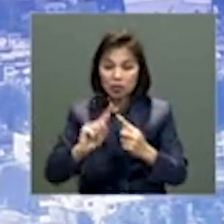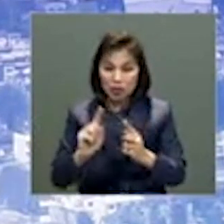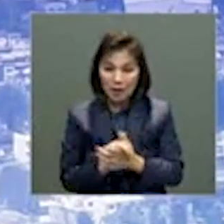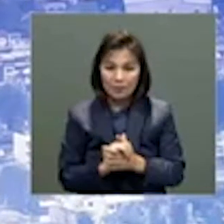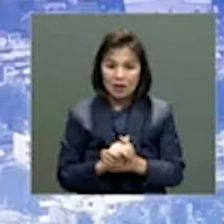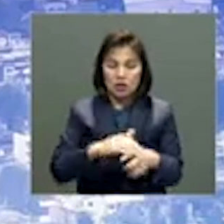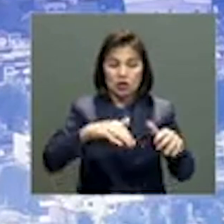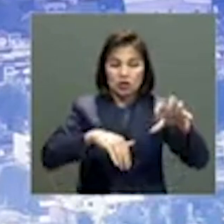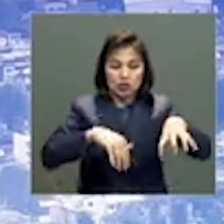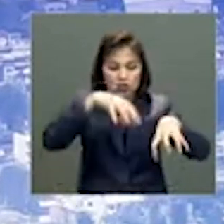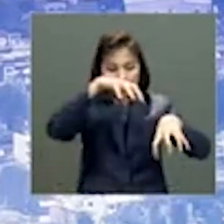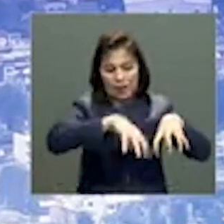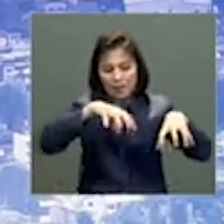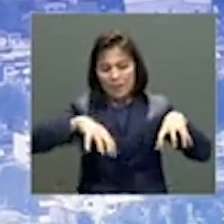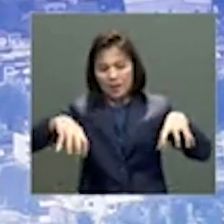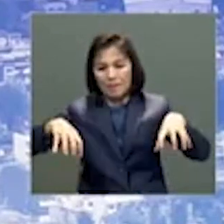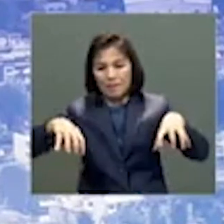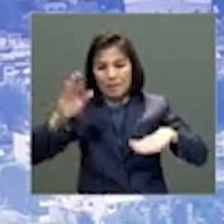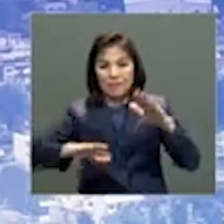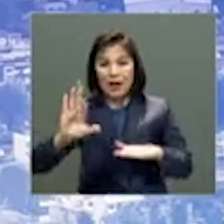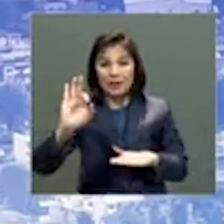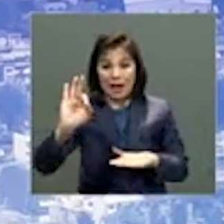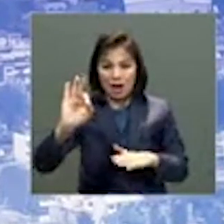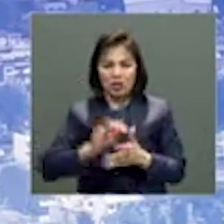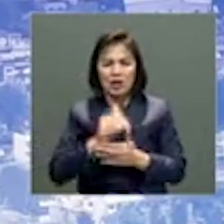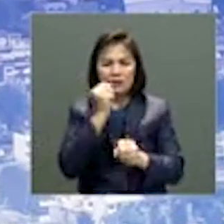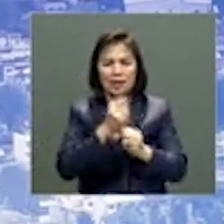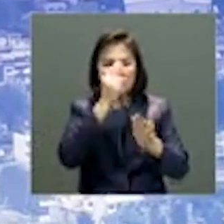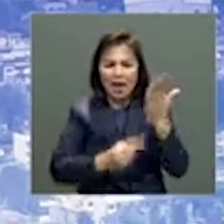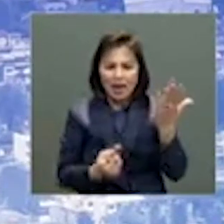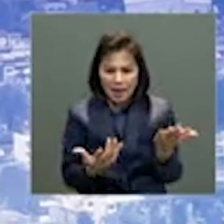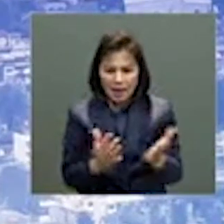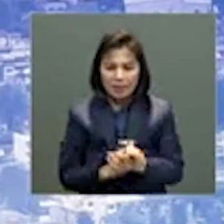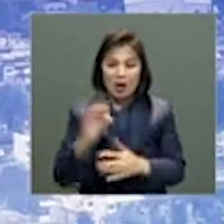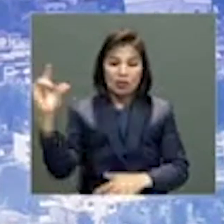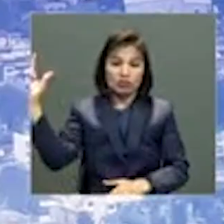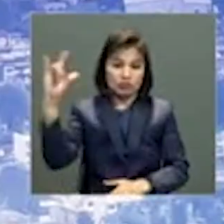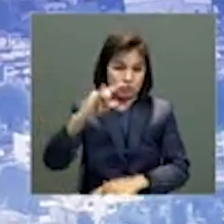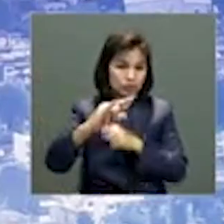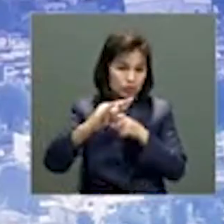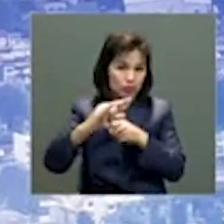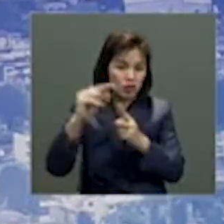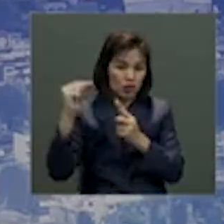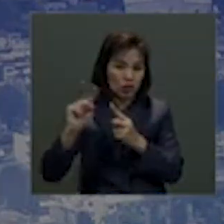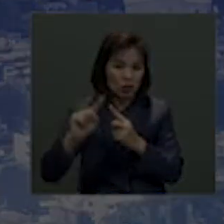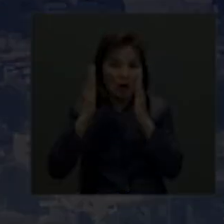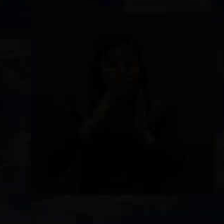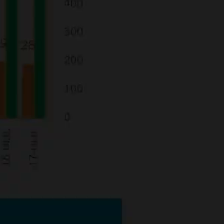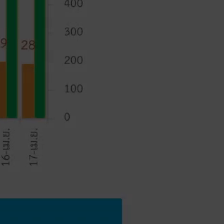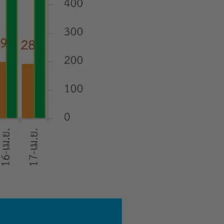วิษณุโยธินโฆษกกระทรวงสาธารณสุขในฐานะโฆษกศูนย์บริหารสถานการณ์โควิด-19 หรือส